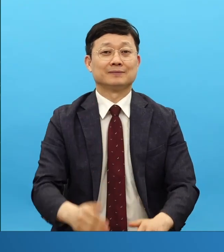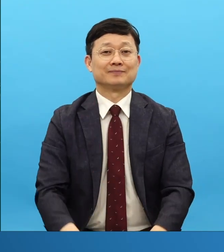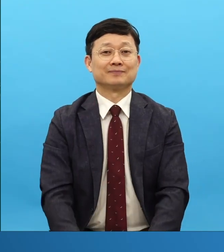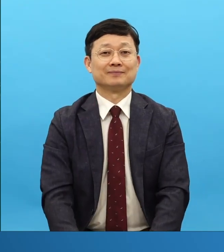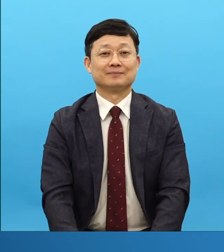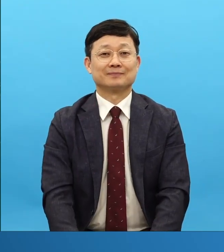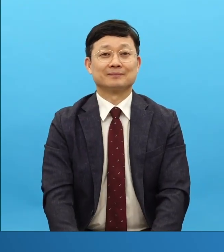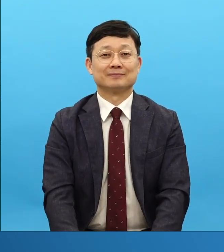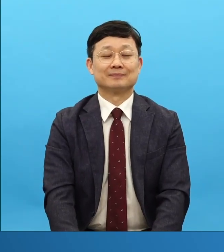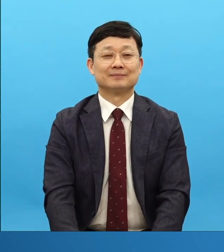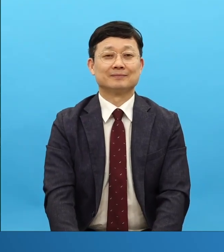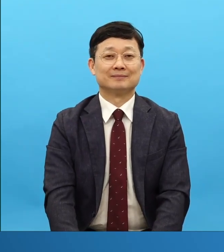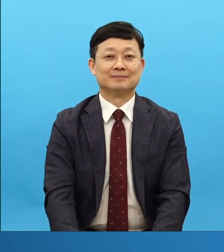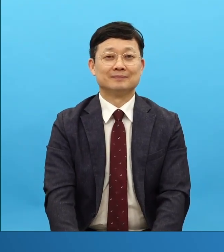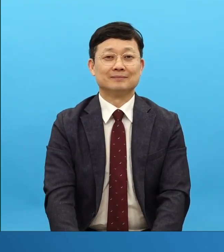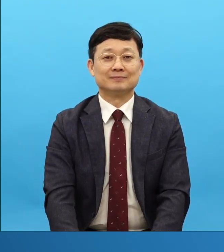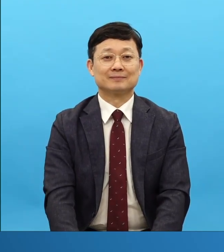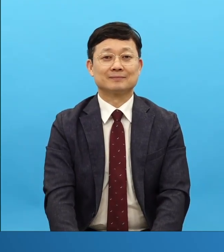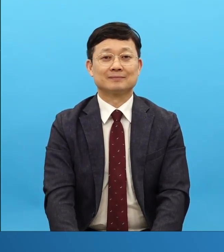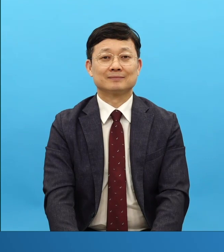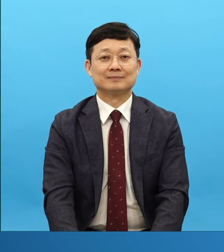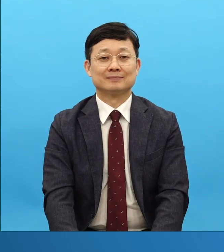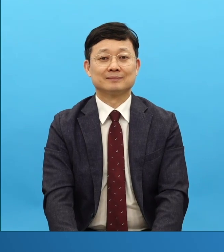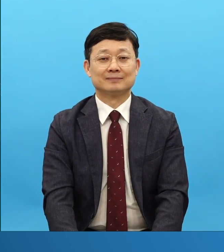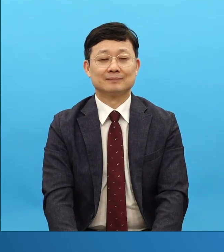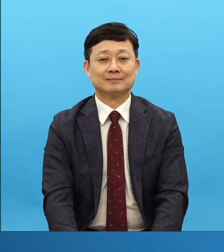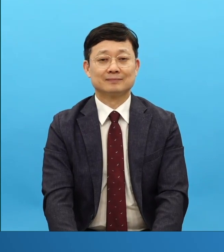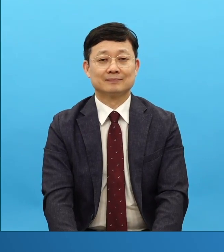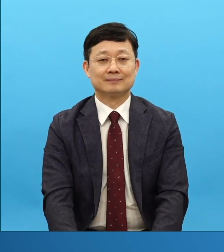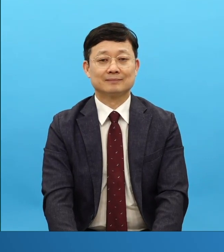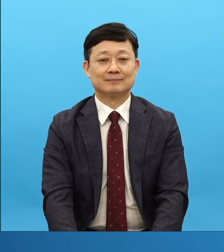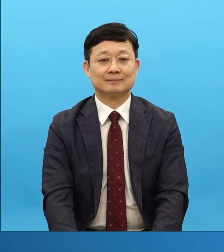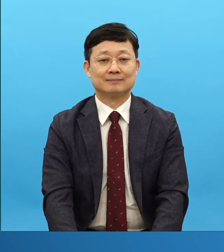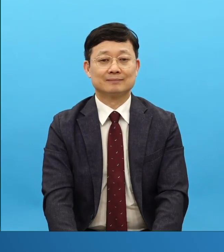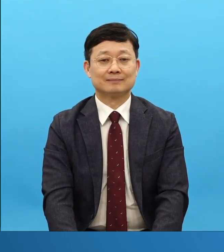pray, receive the power from above to truly save them. 자,